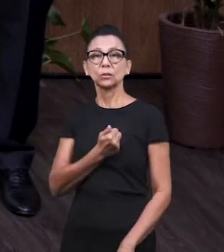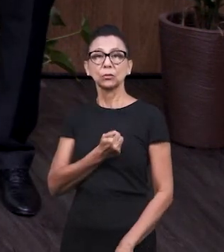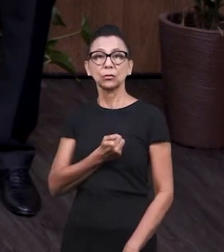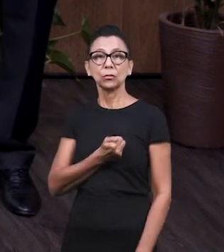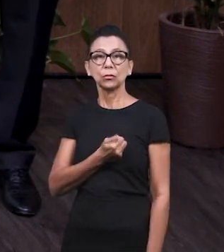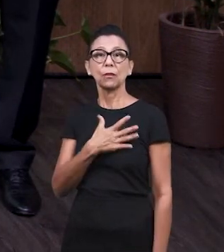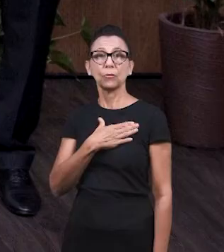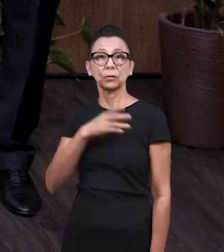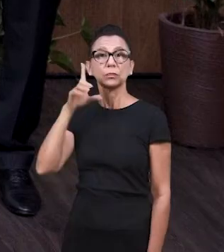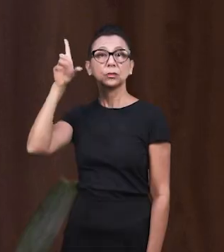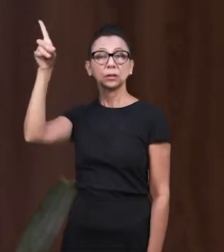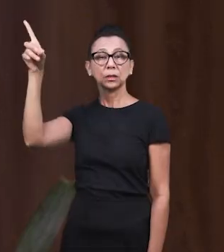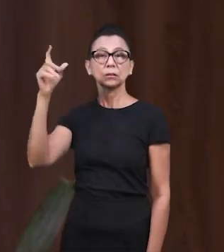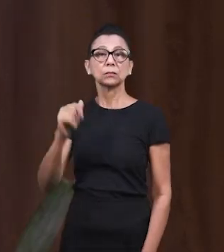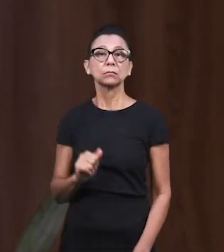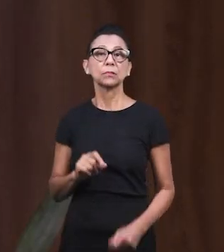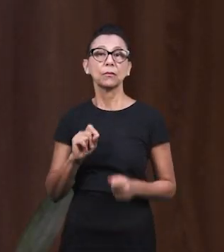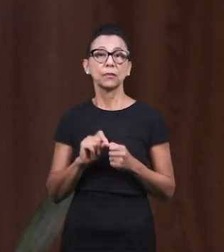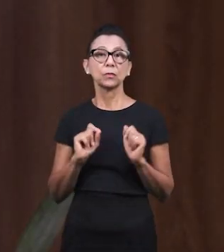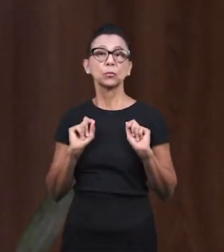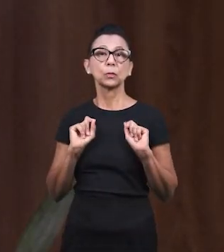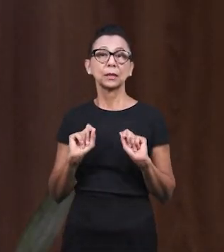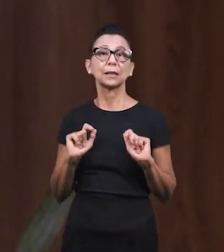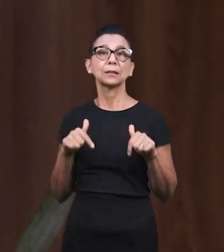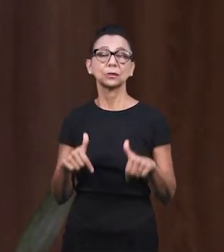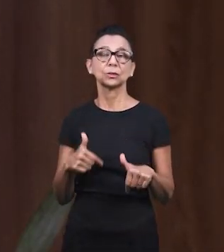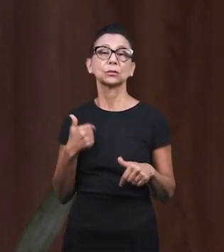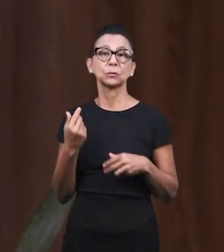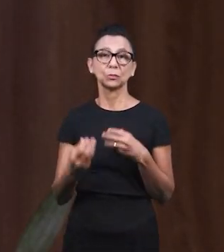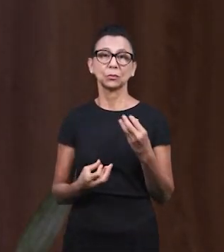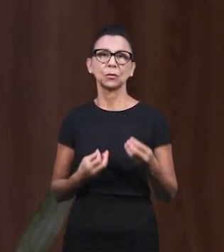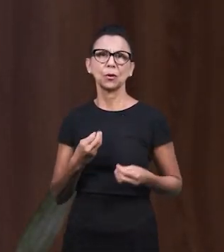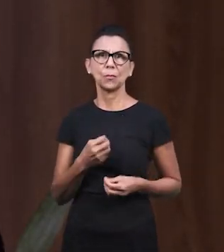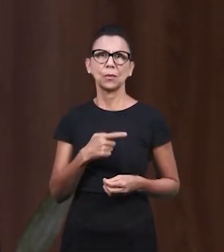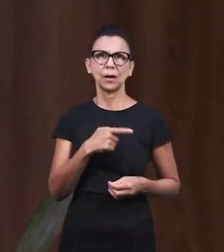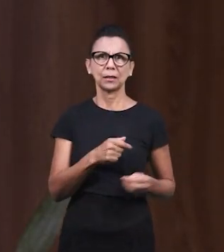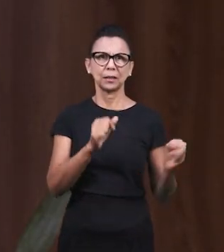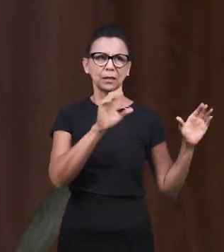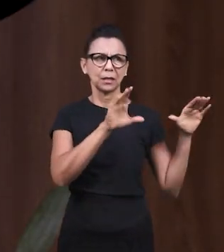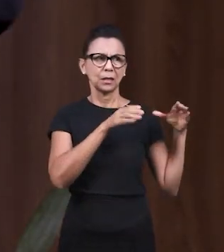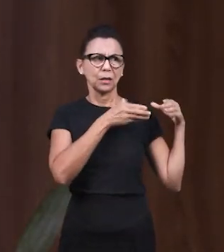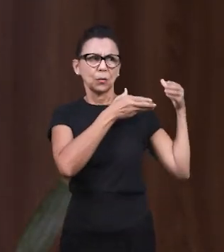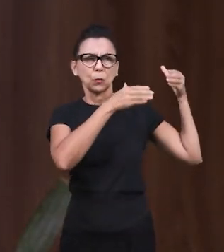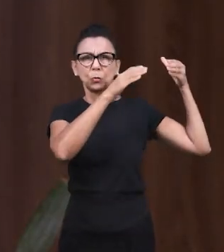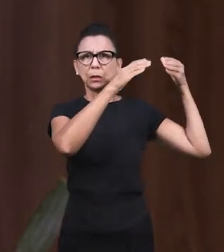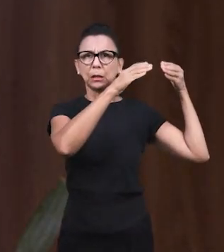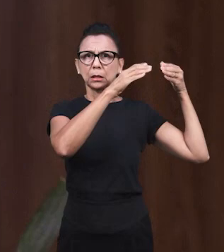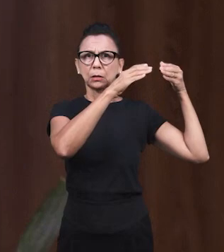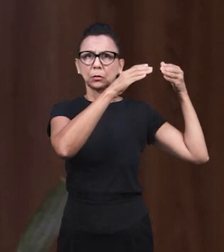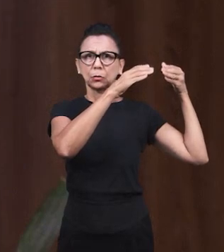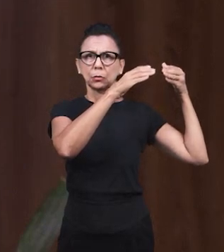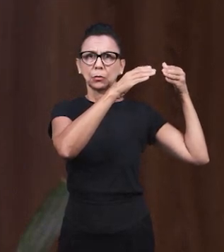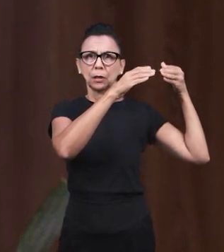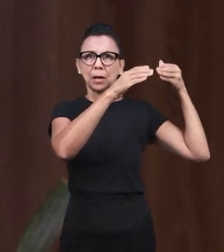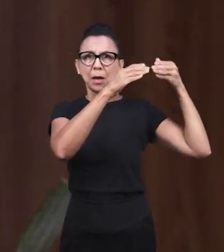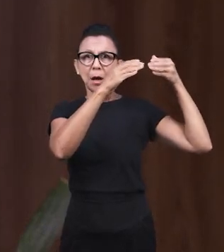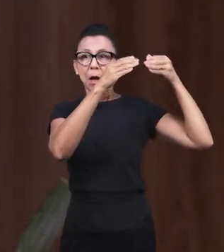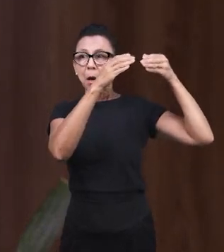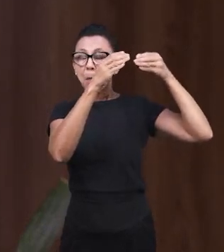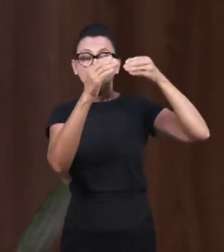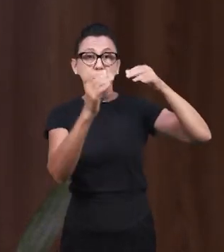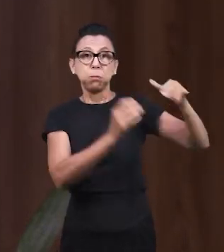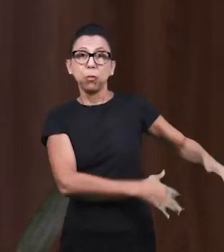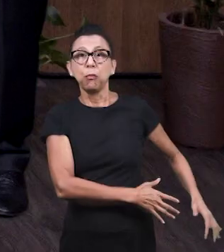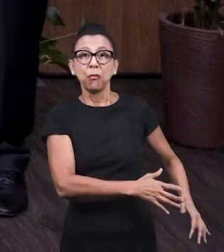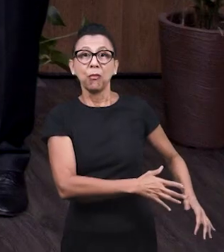un récipient de transporter de l'eau et elle est partie. Elle a laissé sa couche derrière. Elle est allée dans la ville, dans